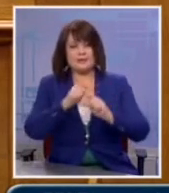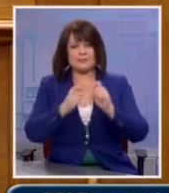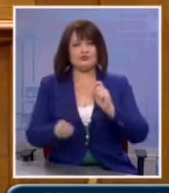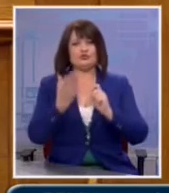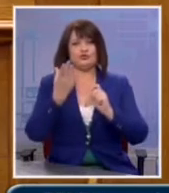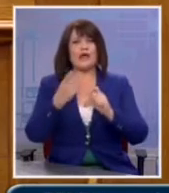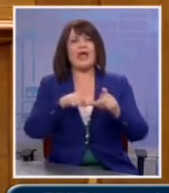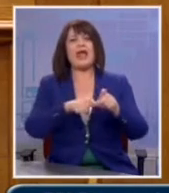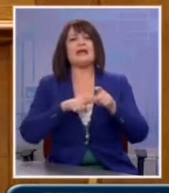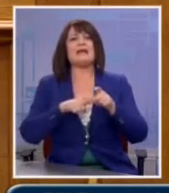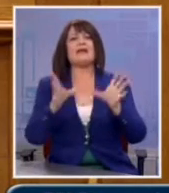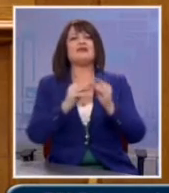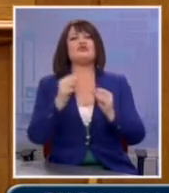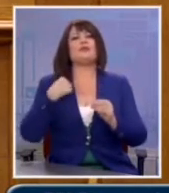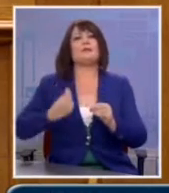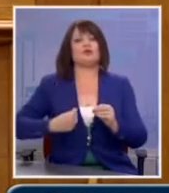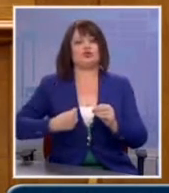νέας εταιρείας του δημοσίου.